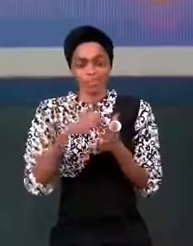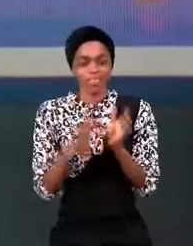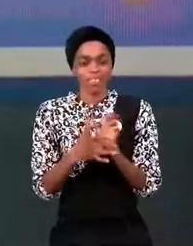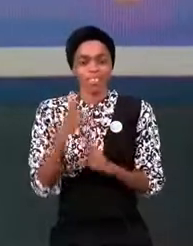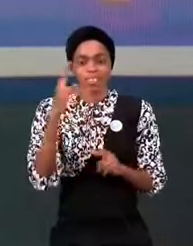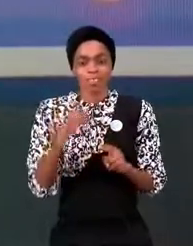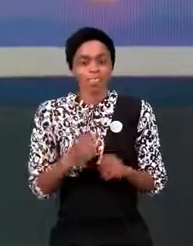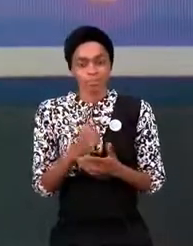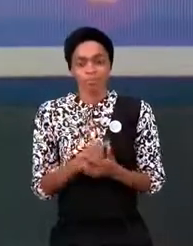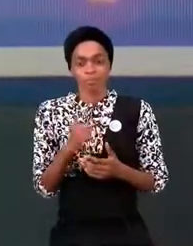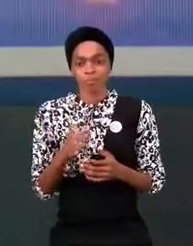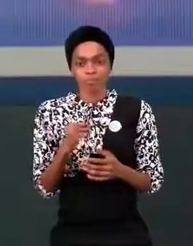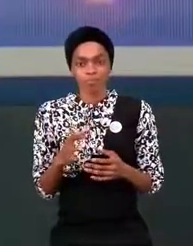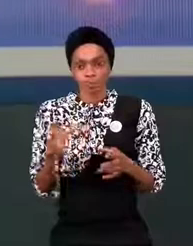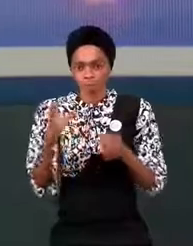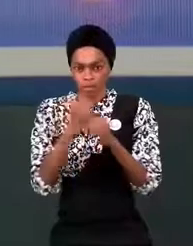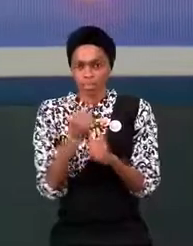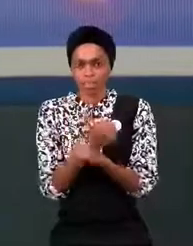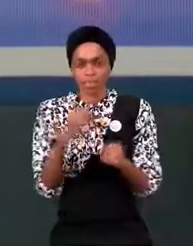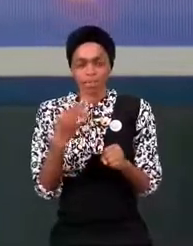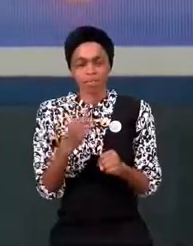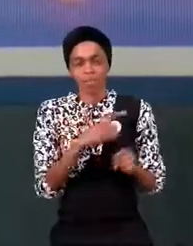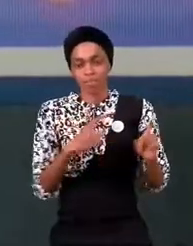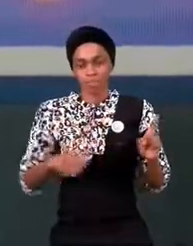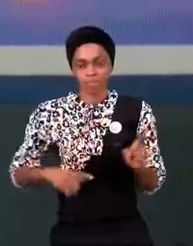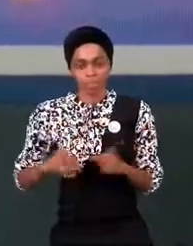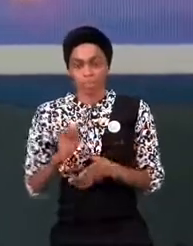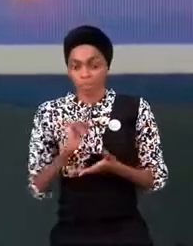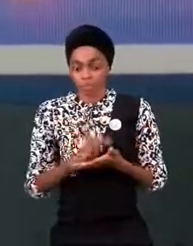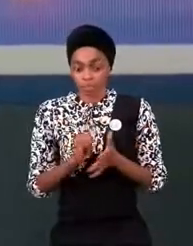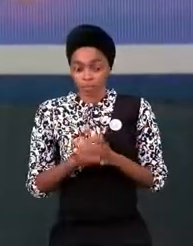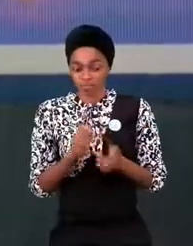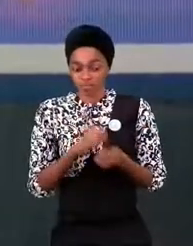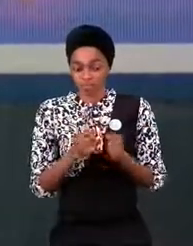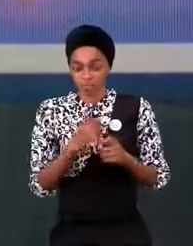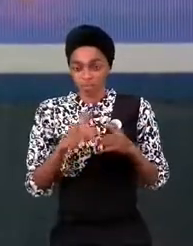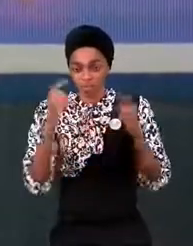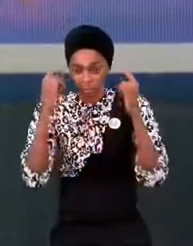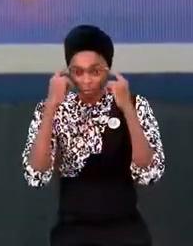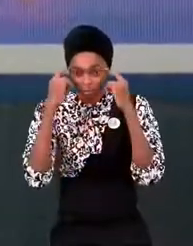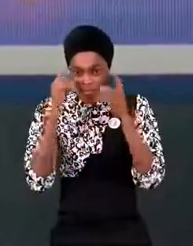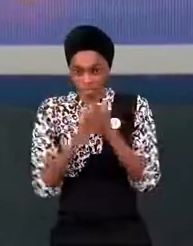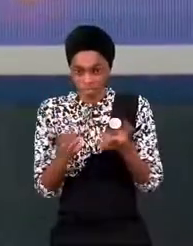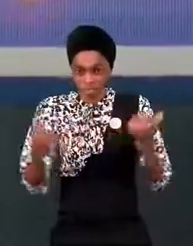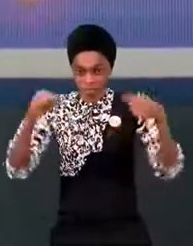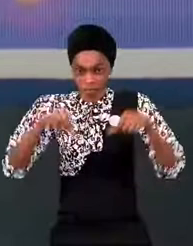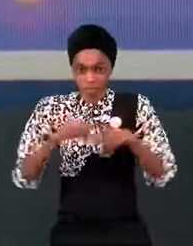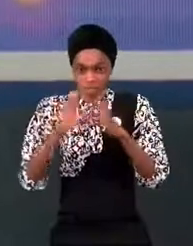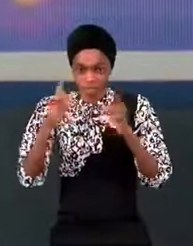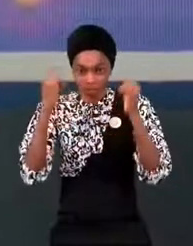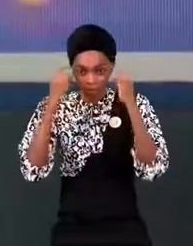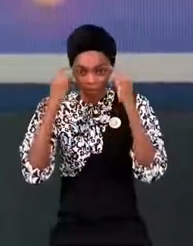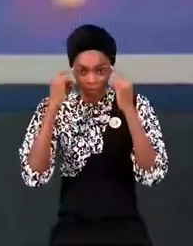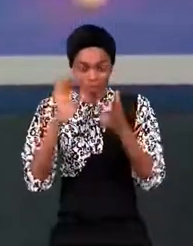Seigneur, les troubles dans notre esprit, les condamnations de notre esprit, la confusion dans notre esprit,